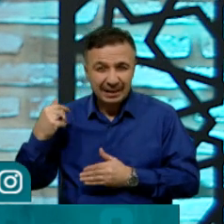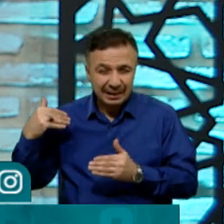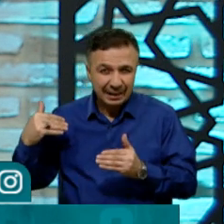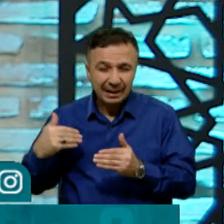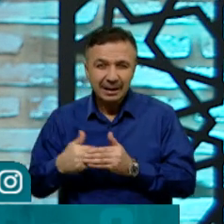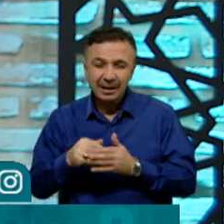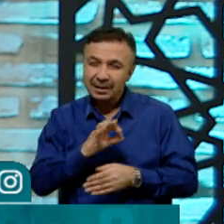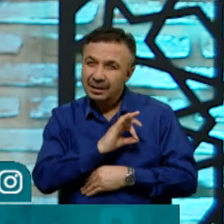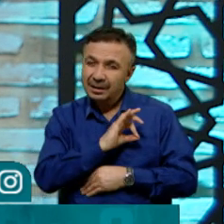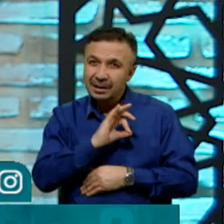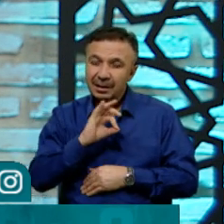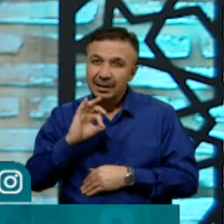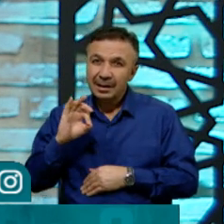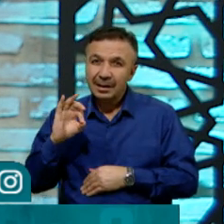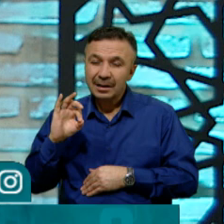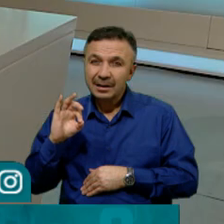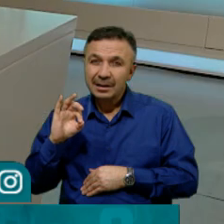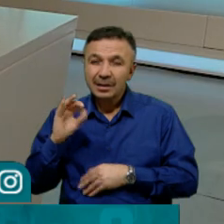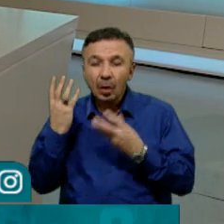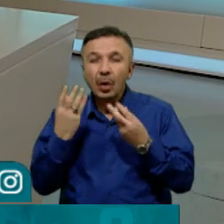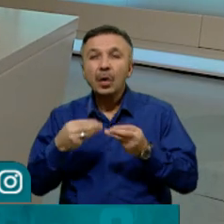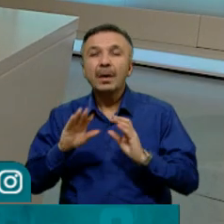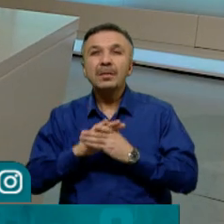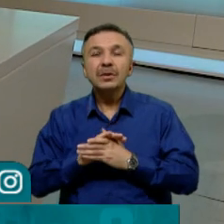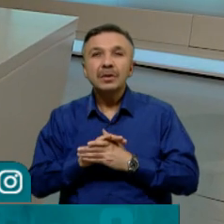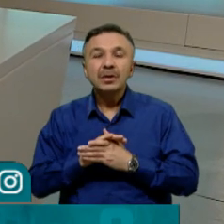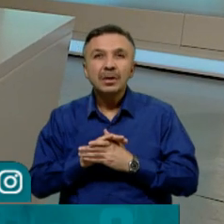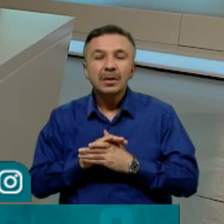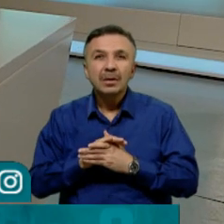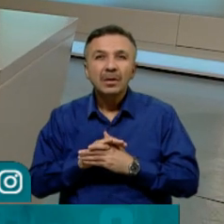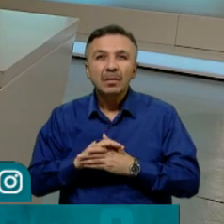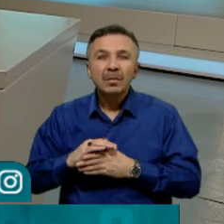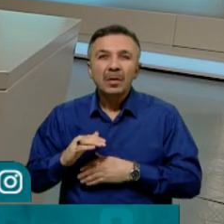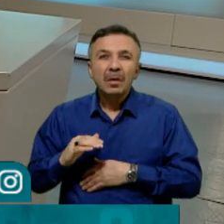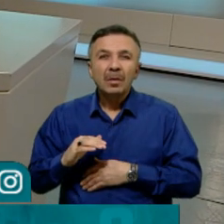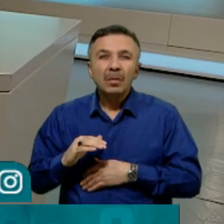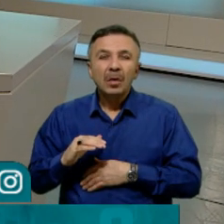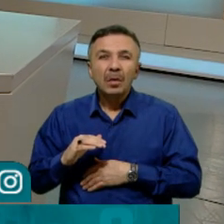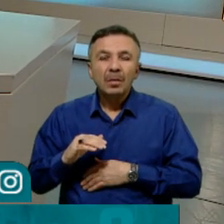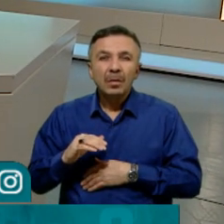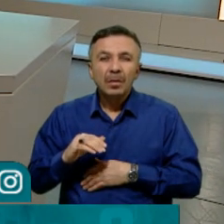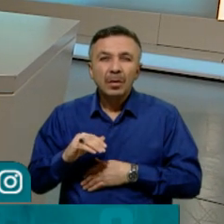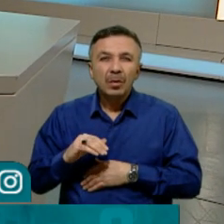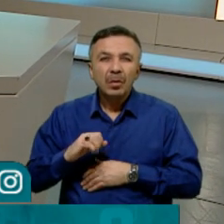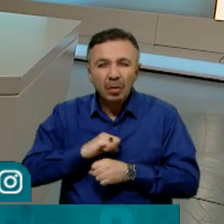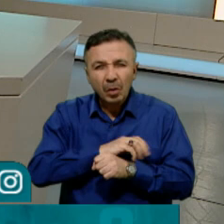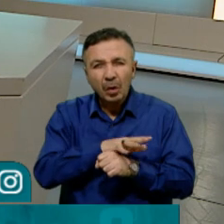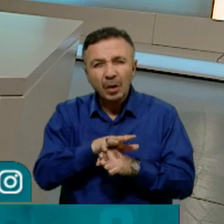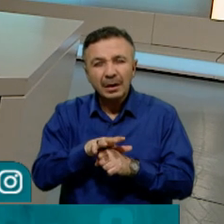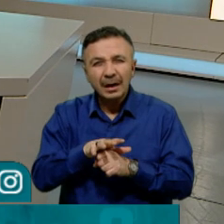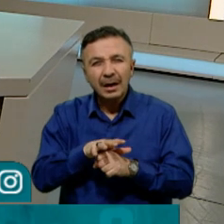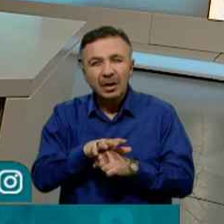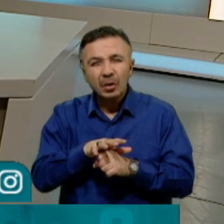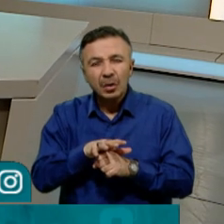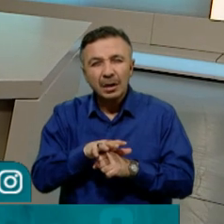şey de kış hiç uğramamış tık oğlum ısrarı üzerine bu devletin vermiş olduğu konamadın var İsmi uygun